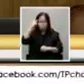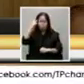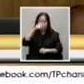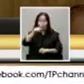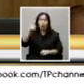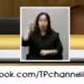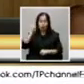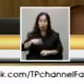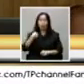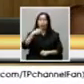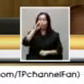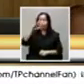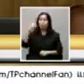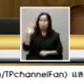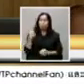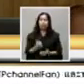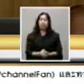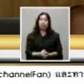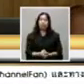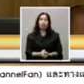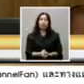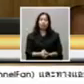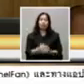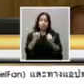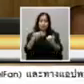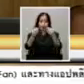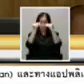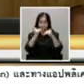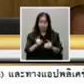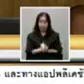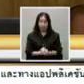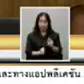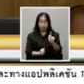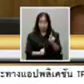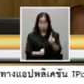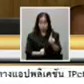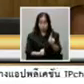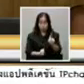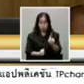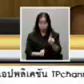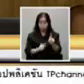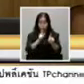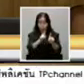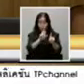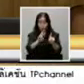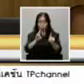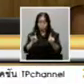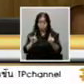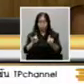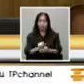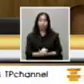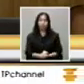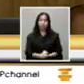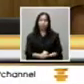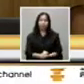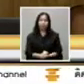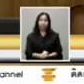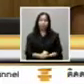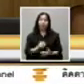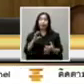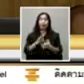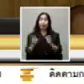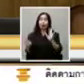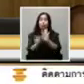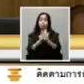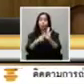องนำเรียนท่านแล้วกลับไปในมาตราในข้อ178ครับมันเป็นข้อกำหนดที่เ